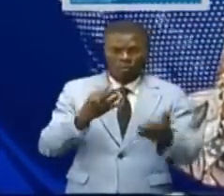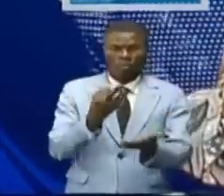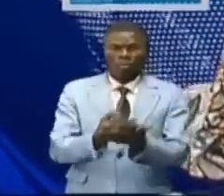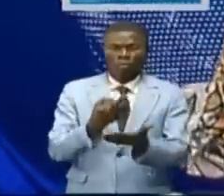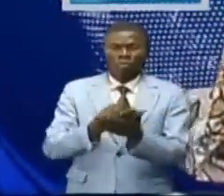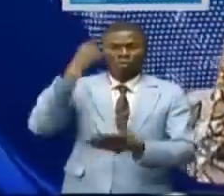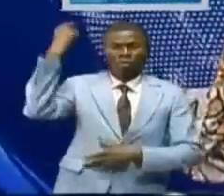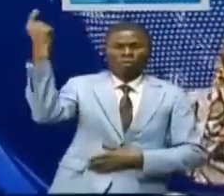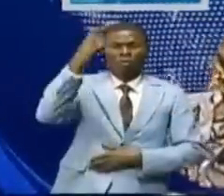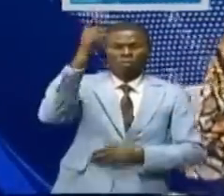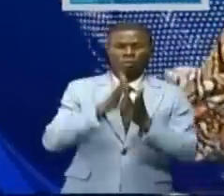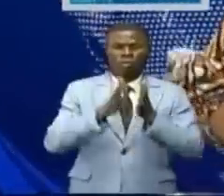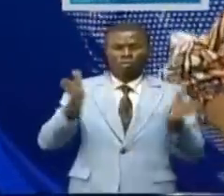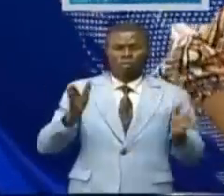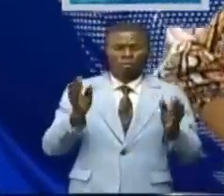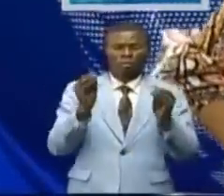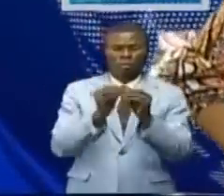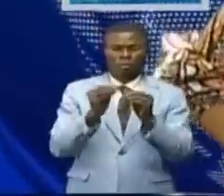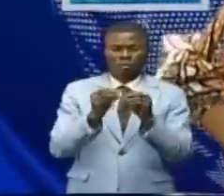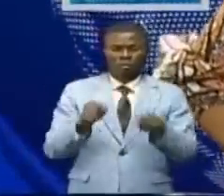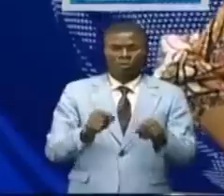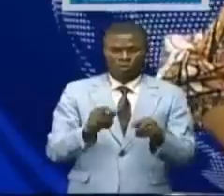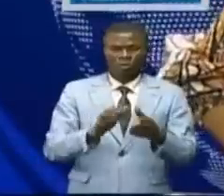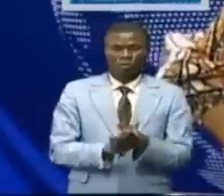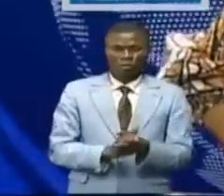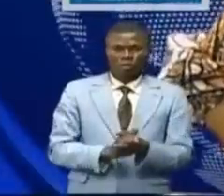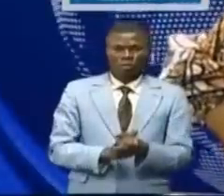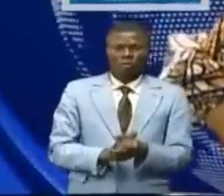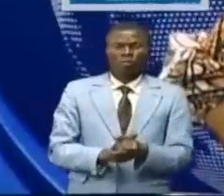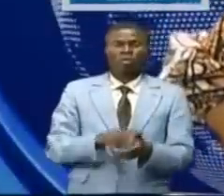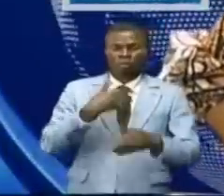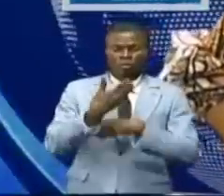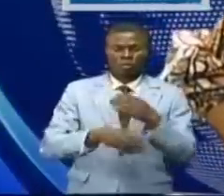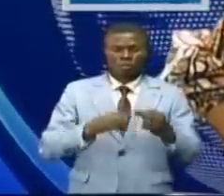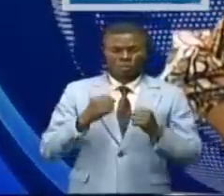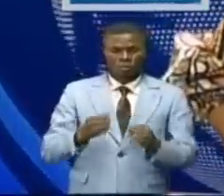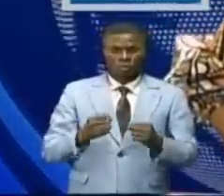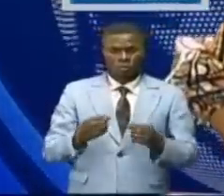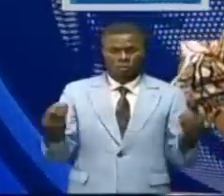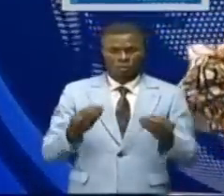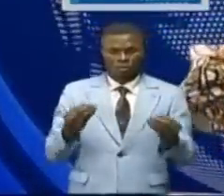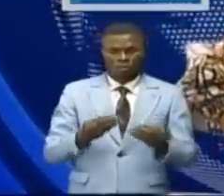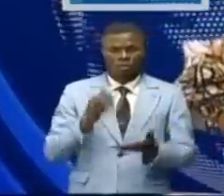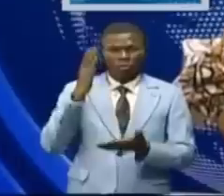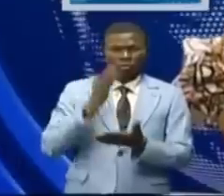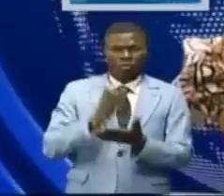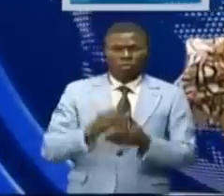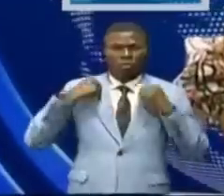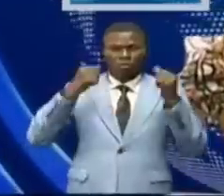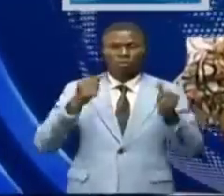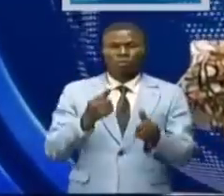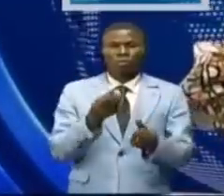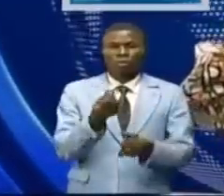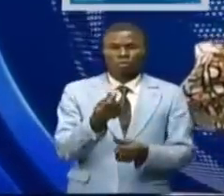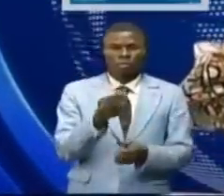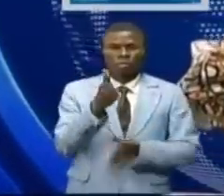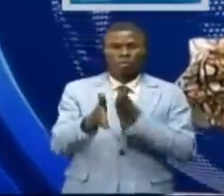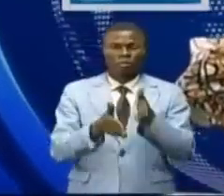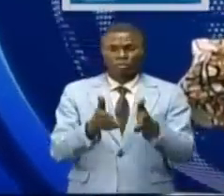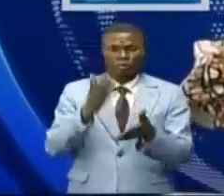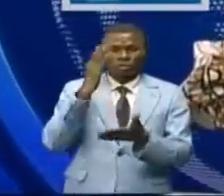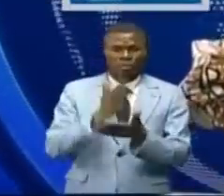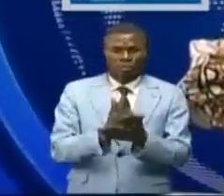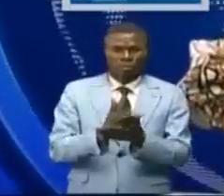du monde entier se sont rencontrés à Abu Dhabi. Ils conjuguent leurs efforts pour traquer les criminels financiers et lutter contre